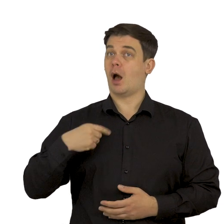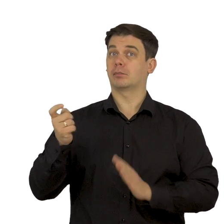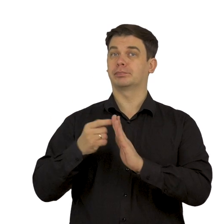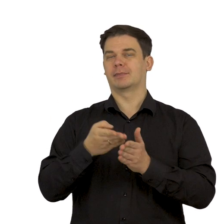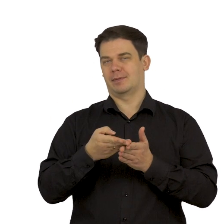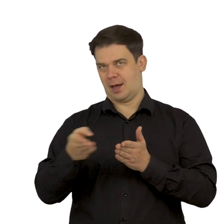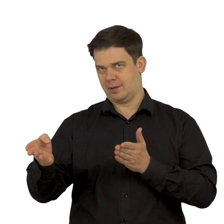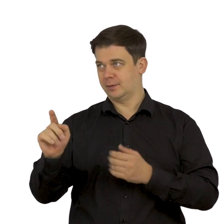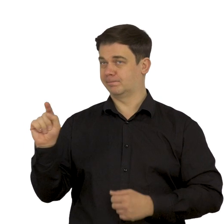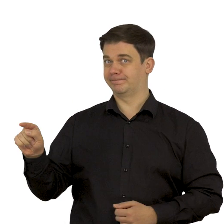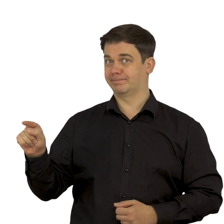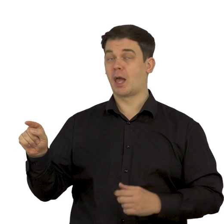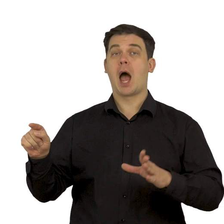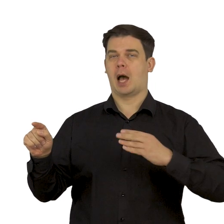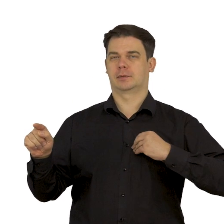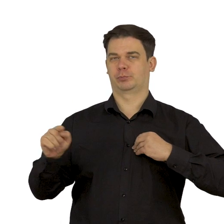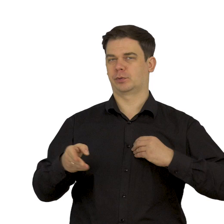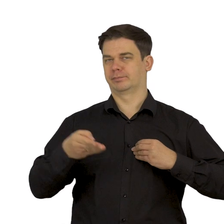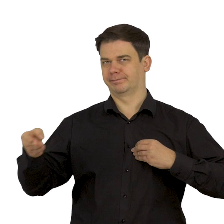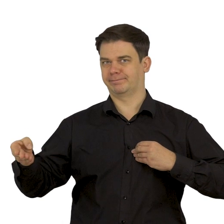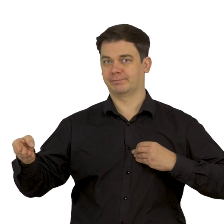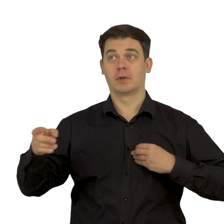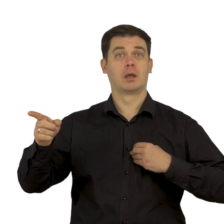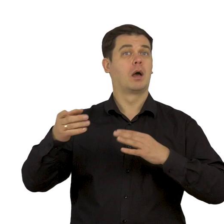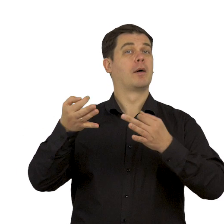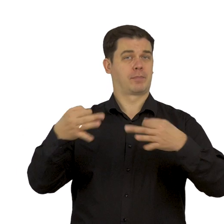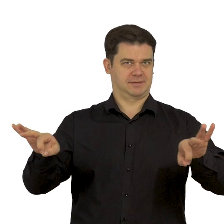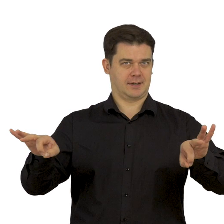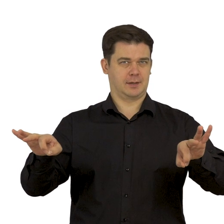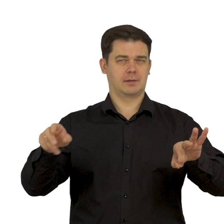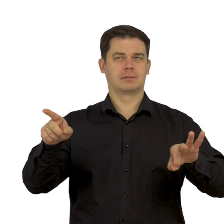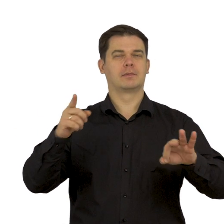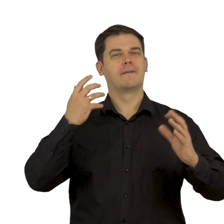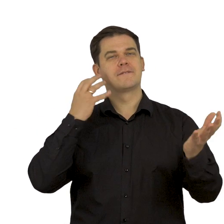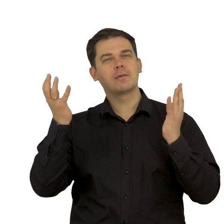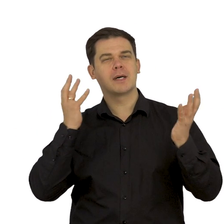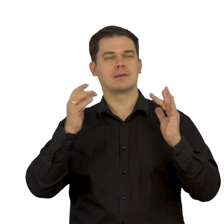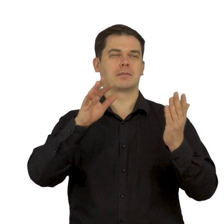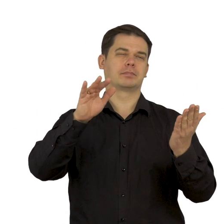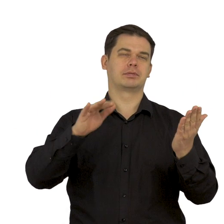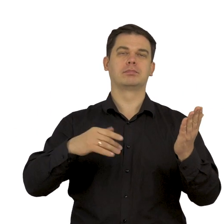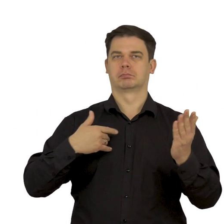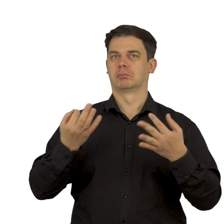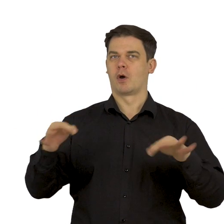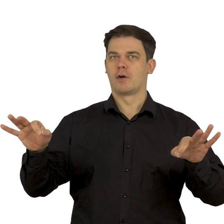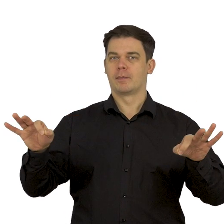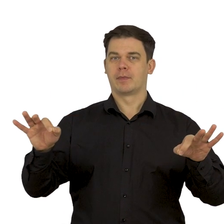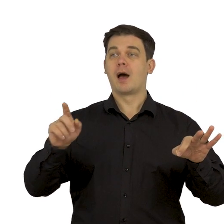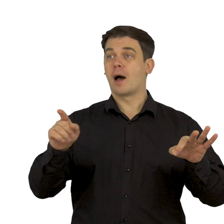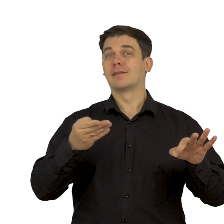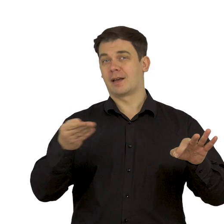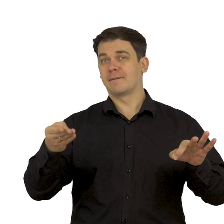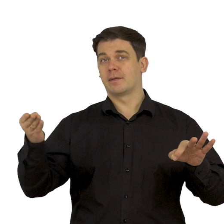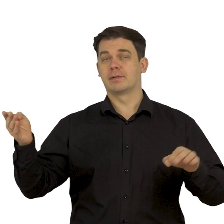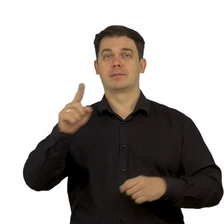Klikamy Dalej, potem Akceptuję. Zezwalamy aplikacji na dostęp do wybranych danych w telefonie. We wszystkich